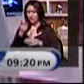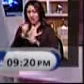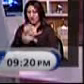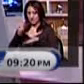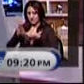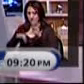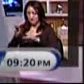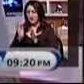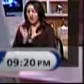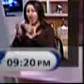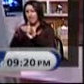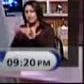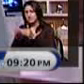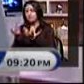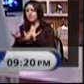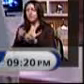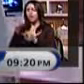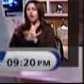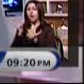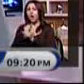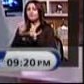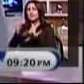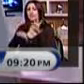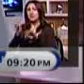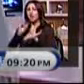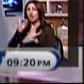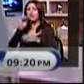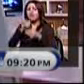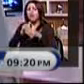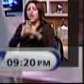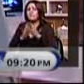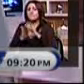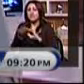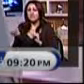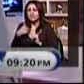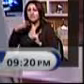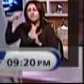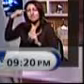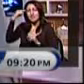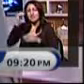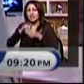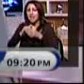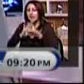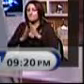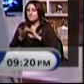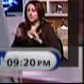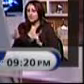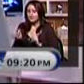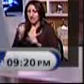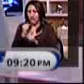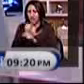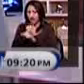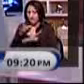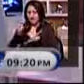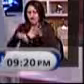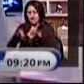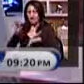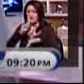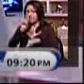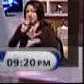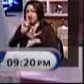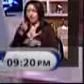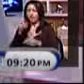تعمل احزاب، تحشد، تعمل انت بتبدي رايك. حضرتك عايز دليل على ان ابداء الراي ليس عملا سياسيا؟ الدليل واضح